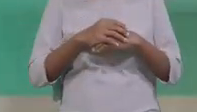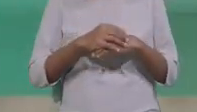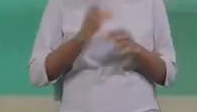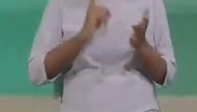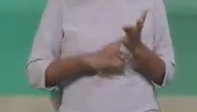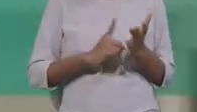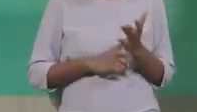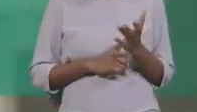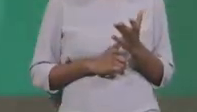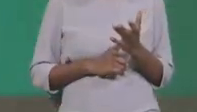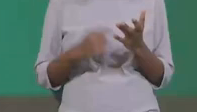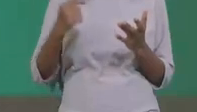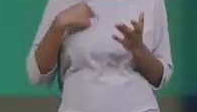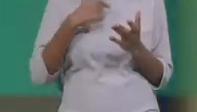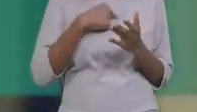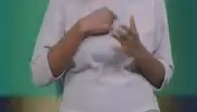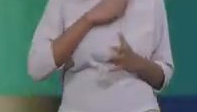encore, parfois,